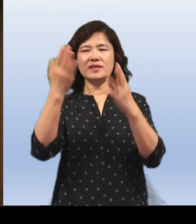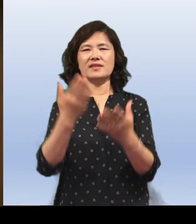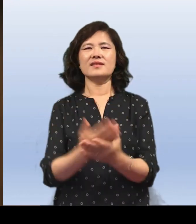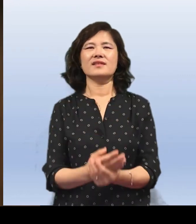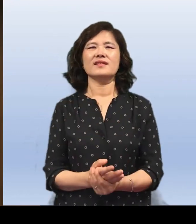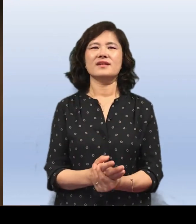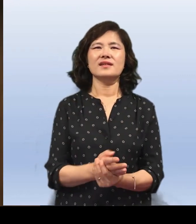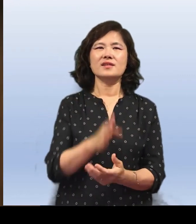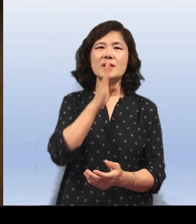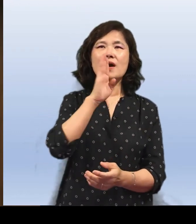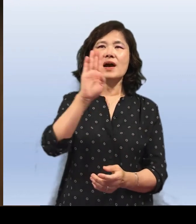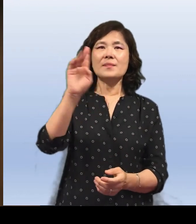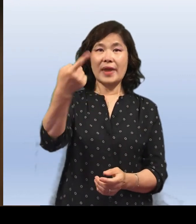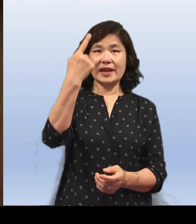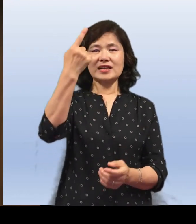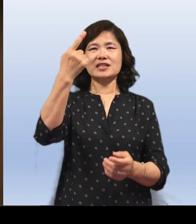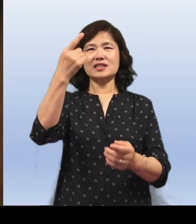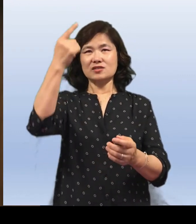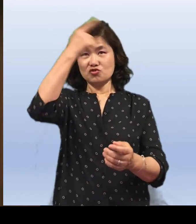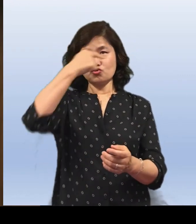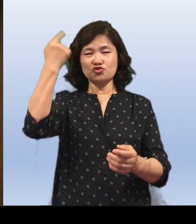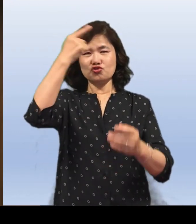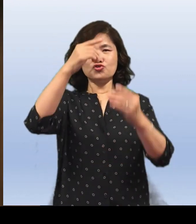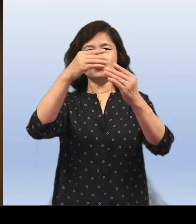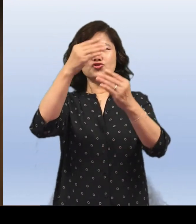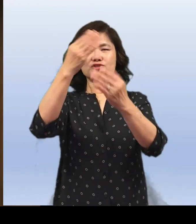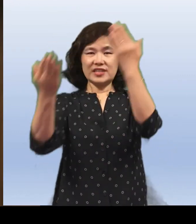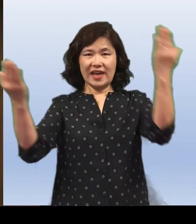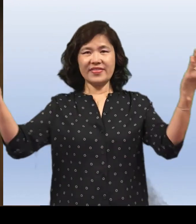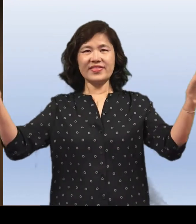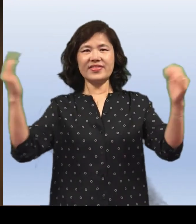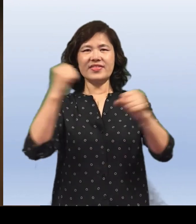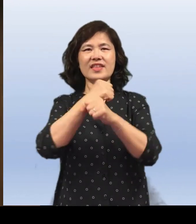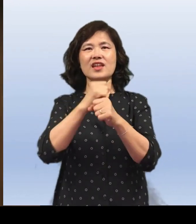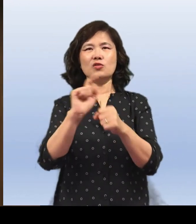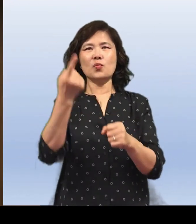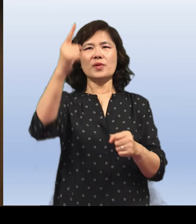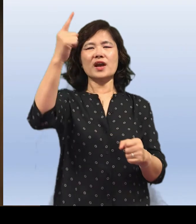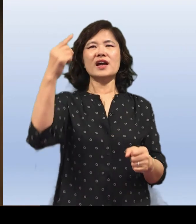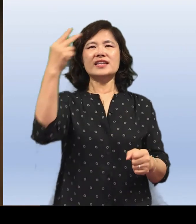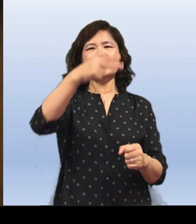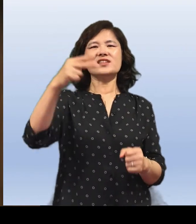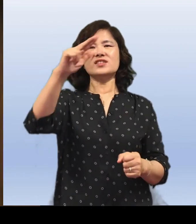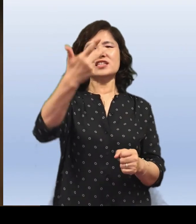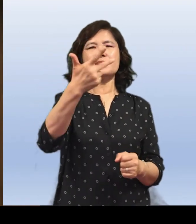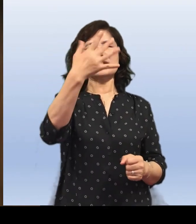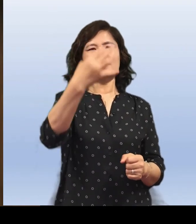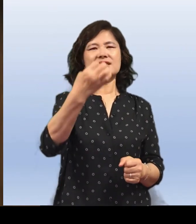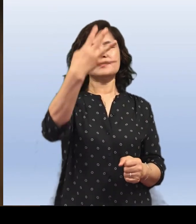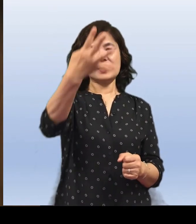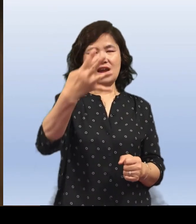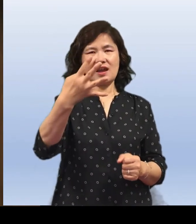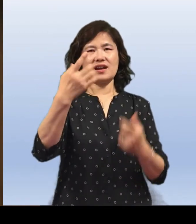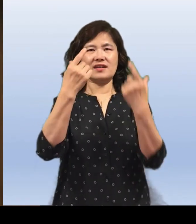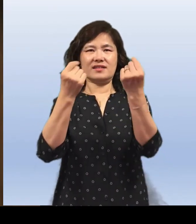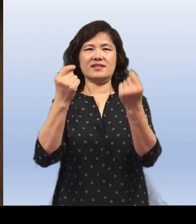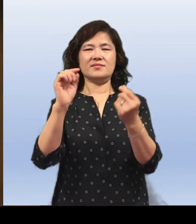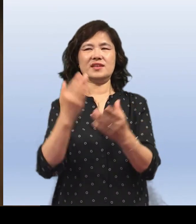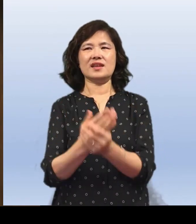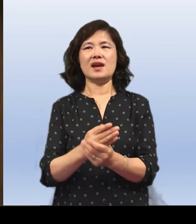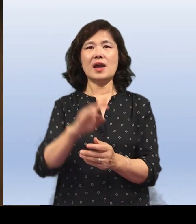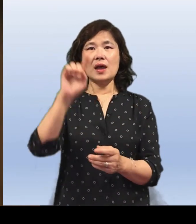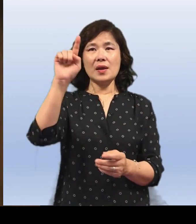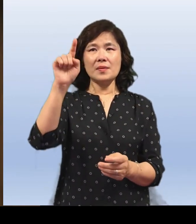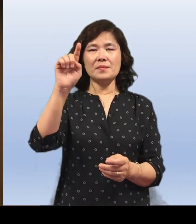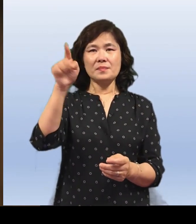찾아봤는데 백두산, 그러니까 한반도에서 가장 높은 산인 백두산의 높이가 해발 2744m라고 합니다. 그러니까 이제